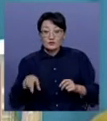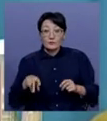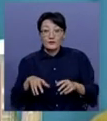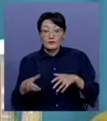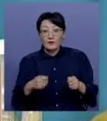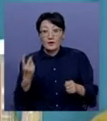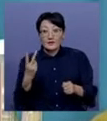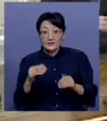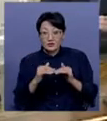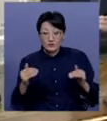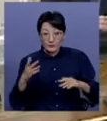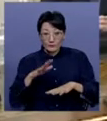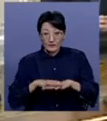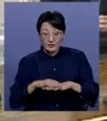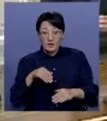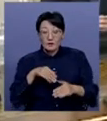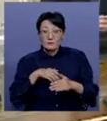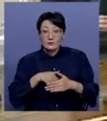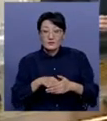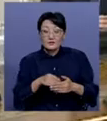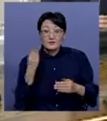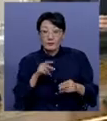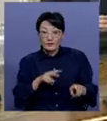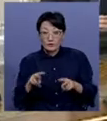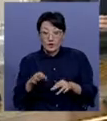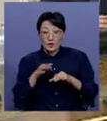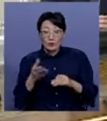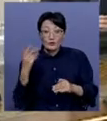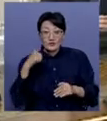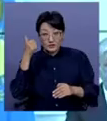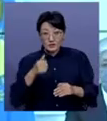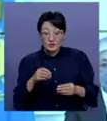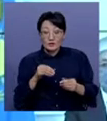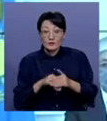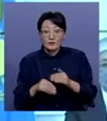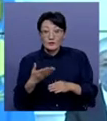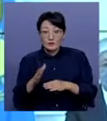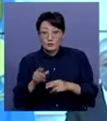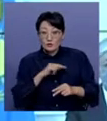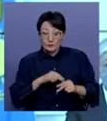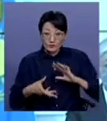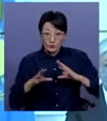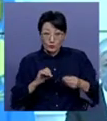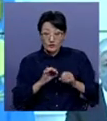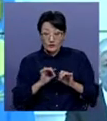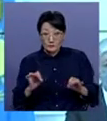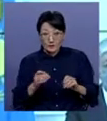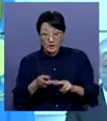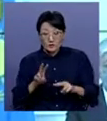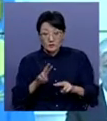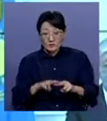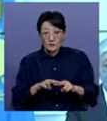екінші деңгейдегі банктер активтерінің сапасын бағалау бойынша өткен жылғы қаржы несие жұмысын қорытындылады. Сонымен